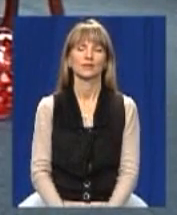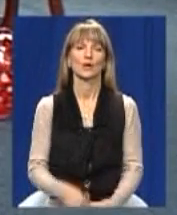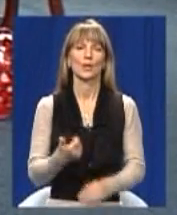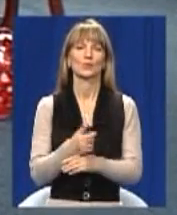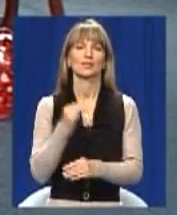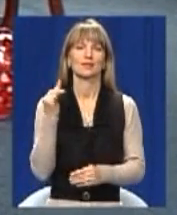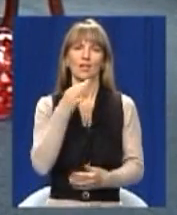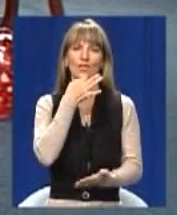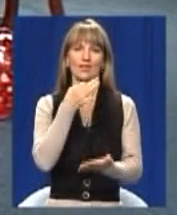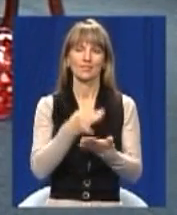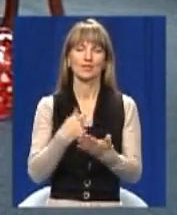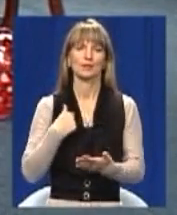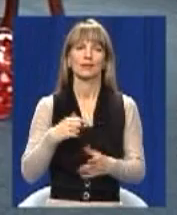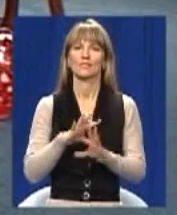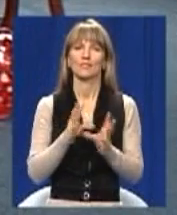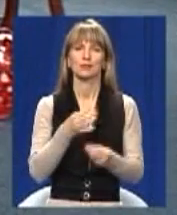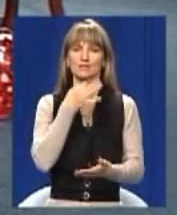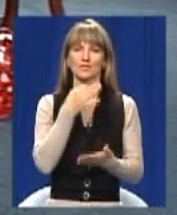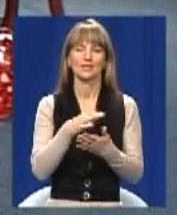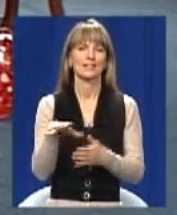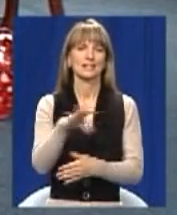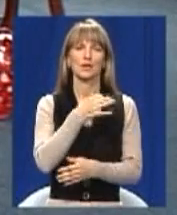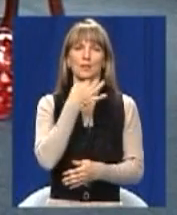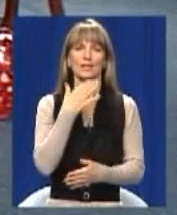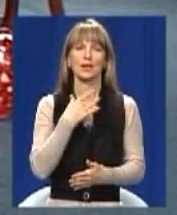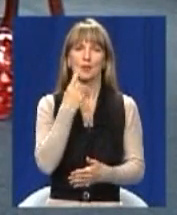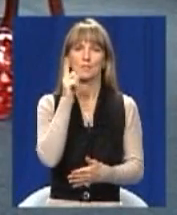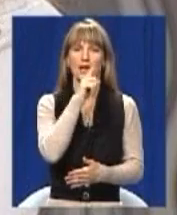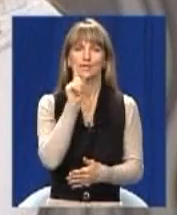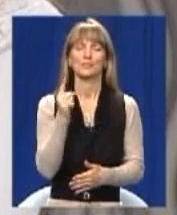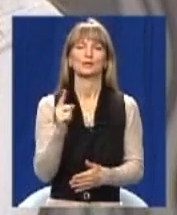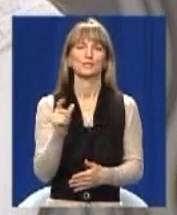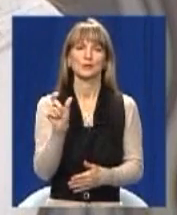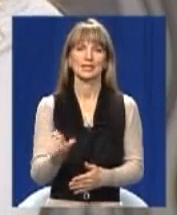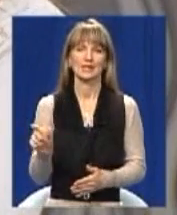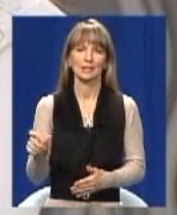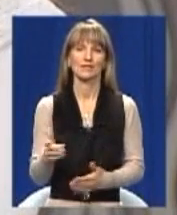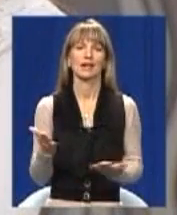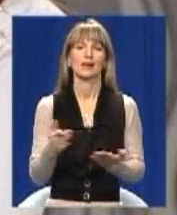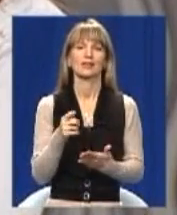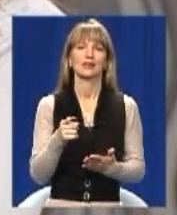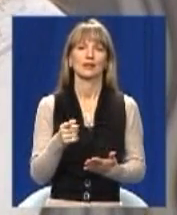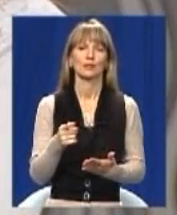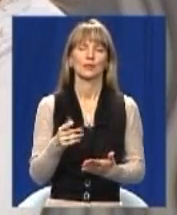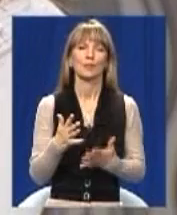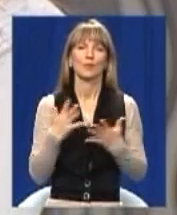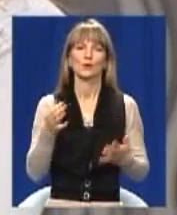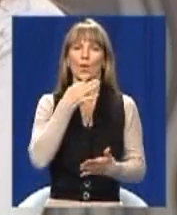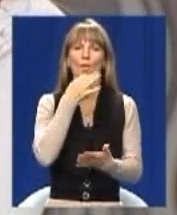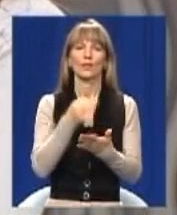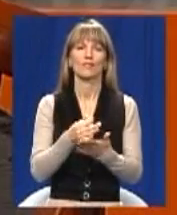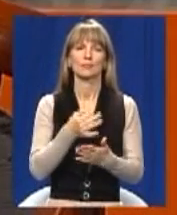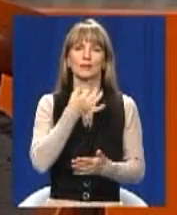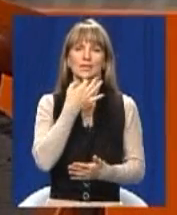Дуже цікаві відповіді. Мені взагалі сподобалися всі відповіді наших маленьких чомусиків. А тобі, Полінко, яка саме така ординарніша відповідь